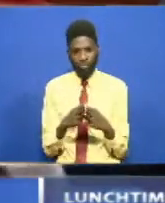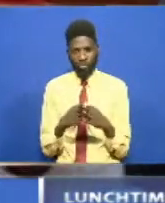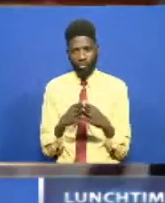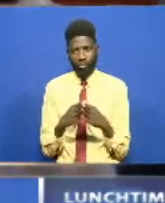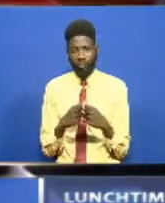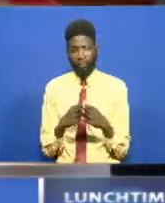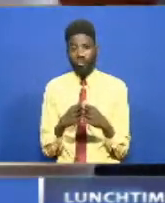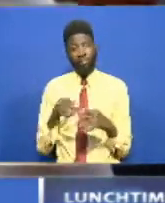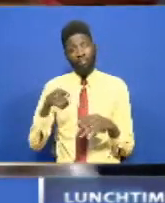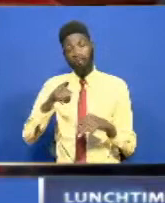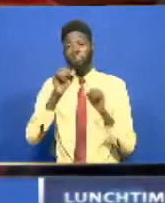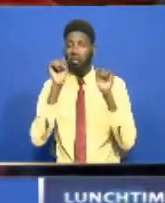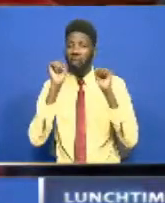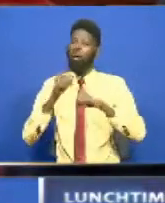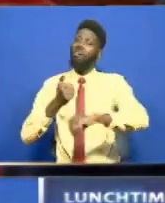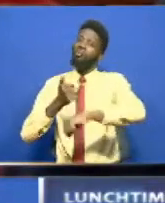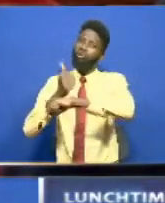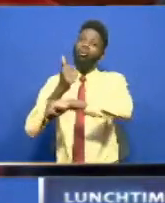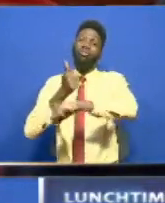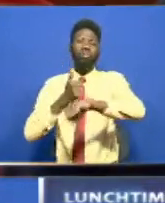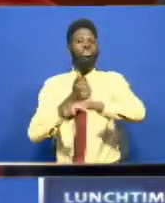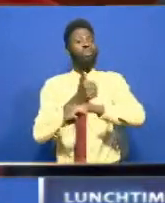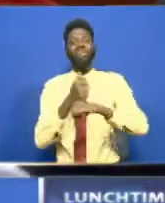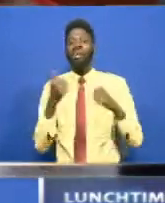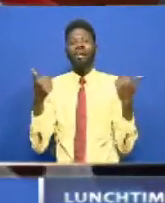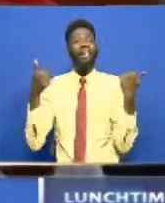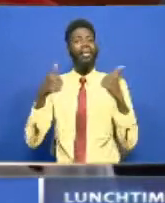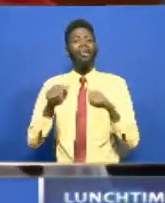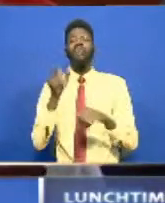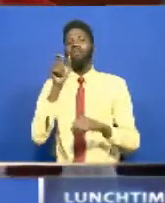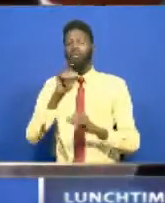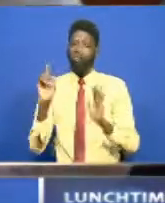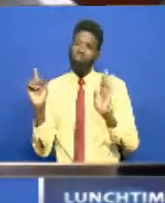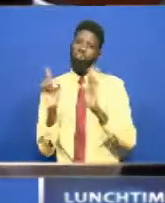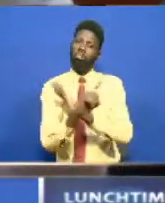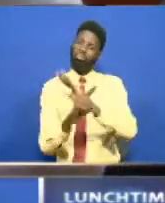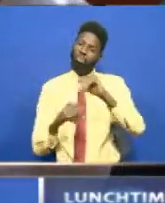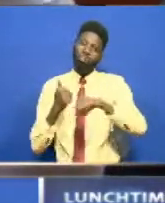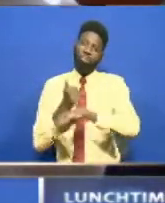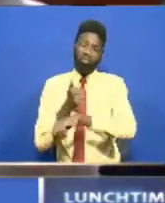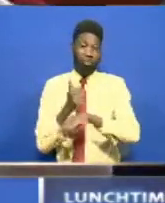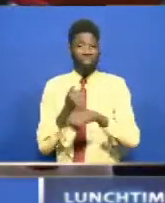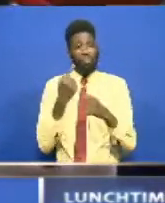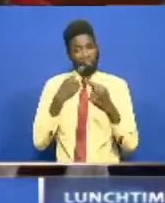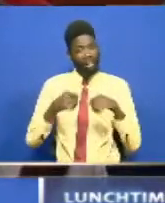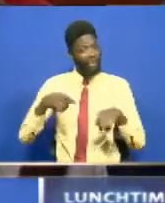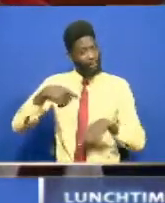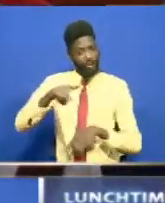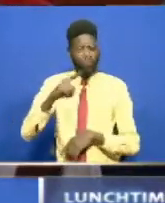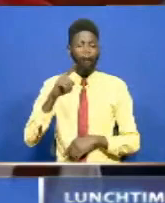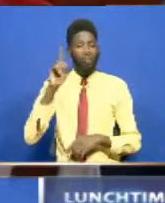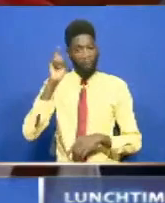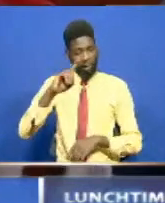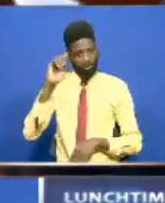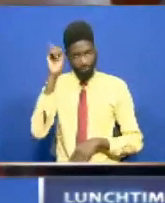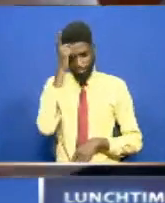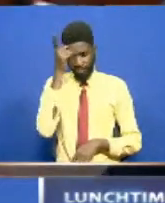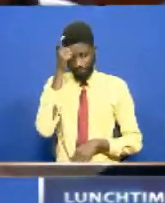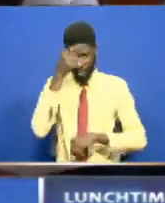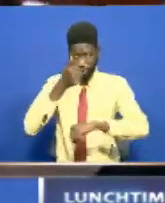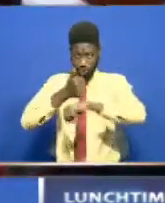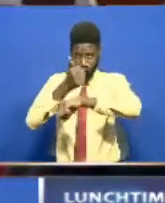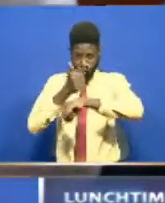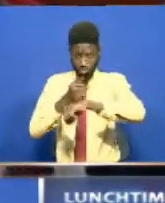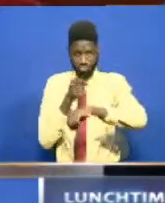waweza kutukane kila mtu akipita, lakini ujiulize kama hiyo matusi